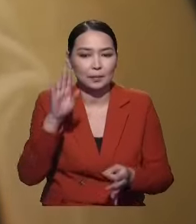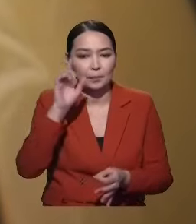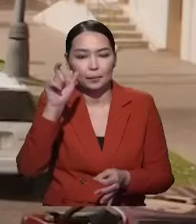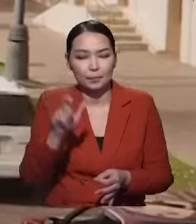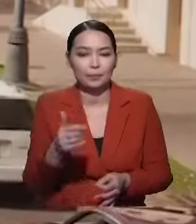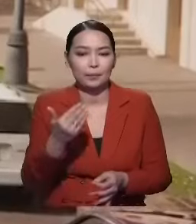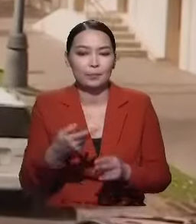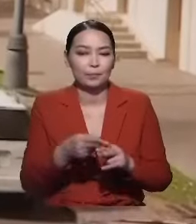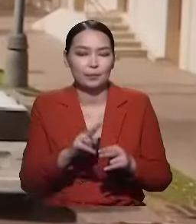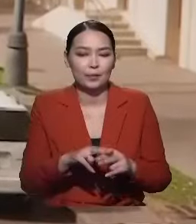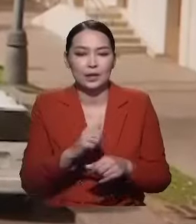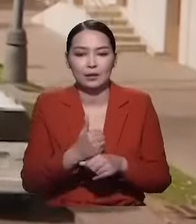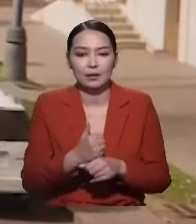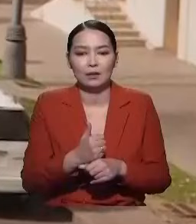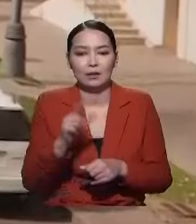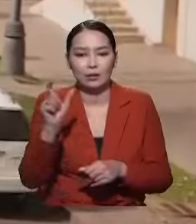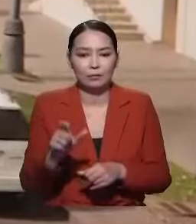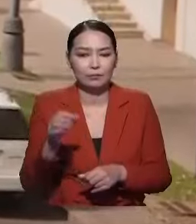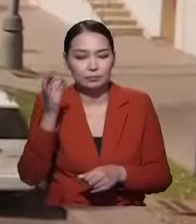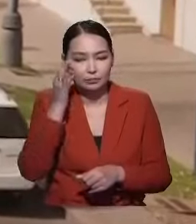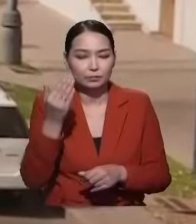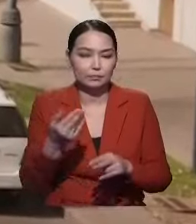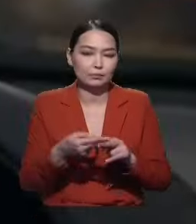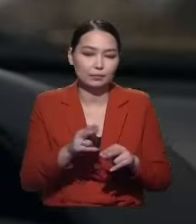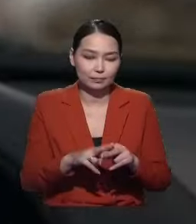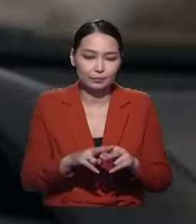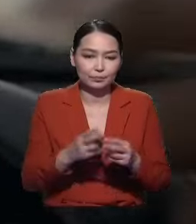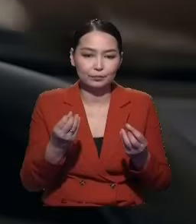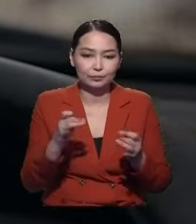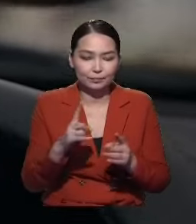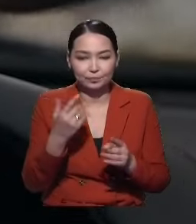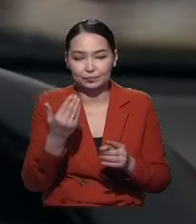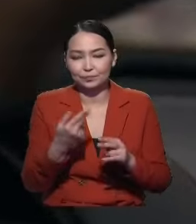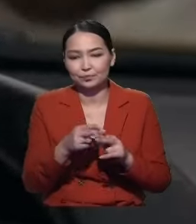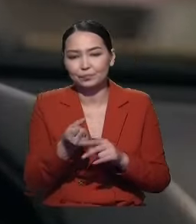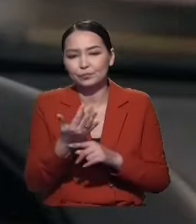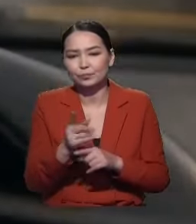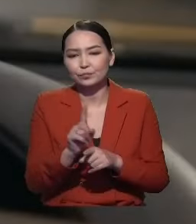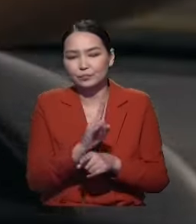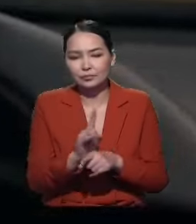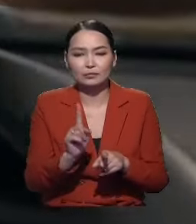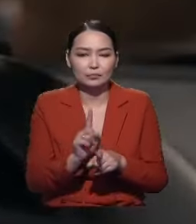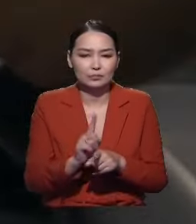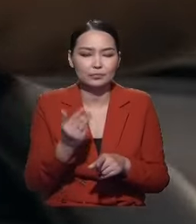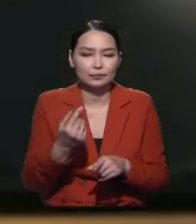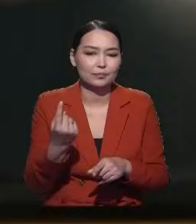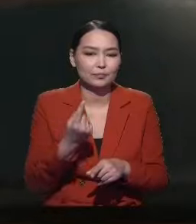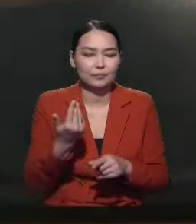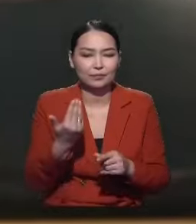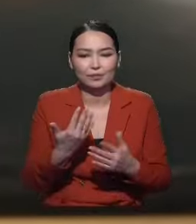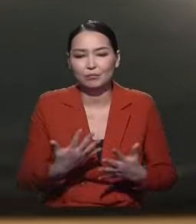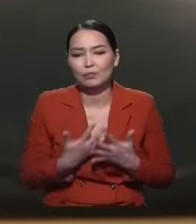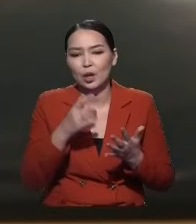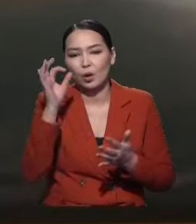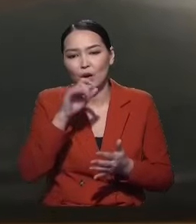суете будни главный герой знакомится с таксистом. Зритель может еще раз убедиться, насколько ложным порой оказывается первое впечатление о